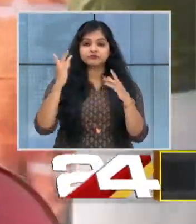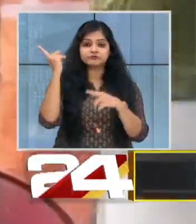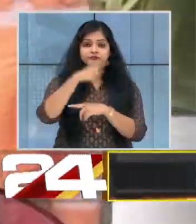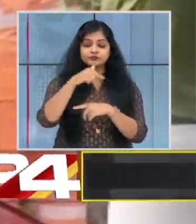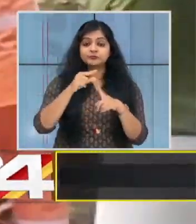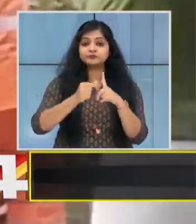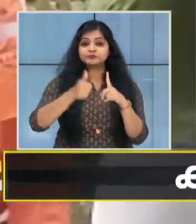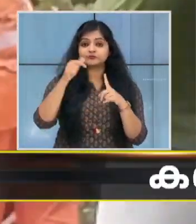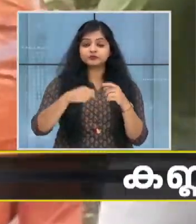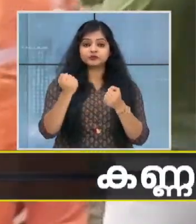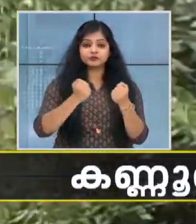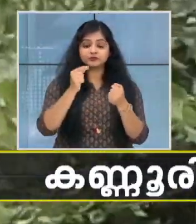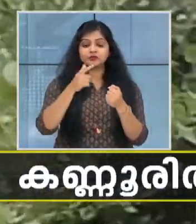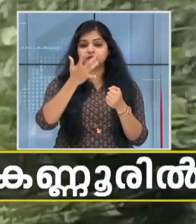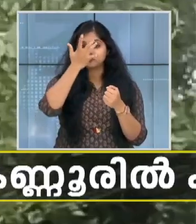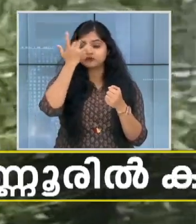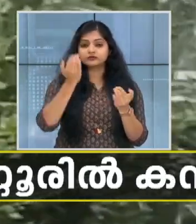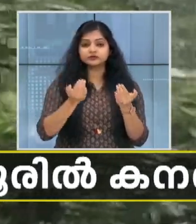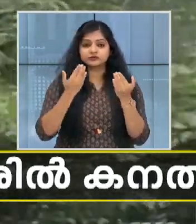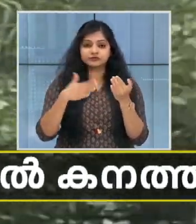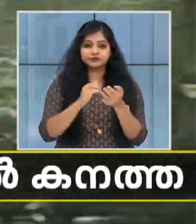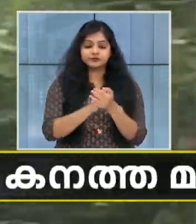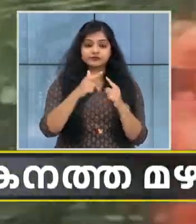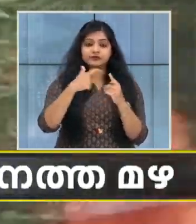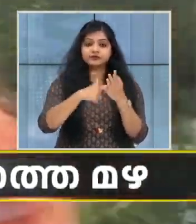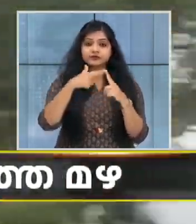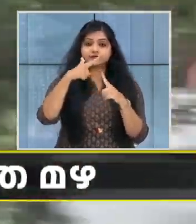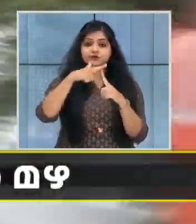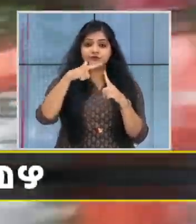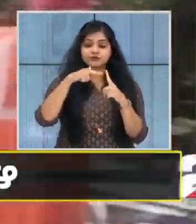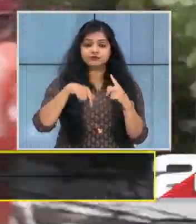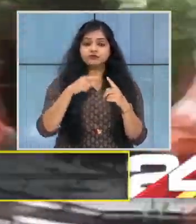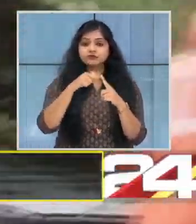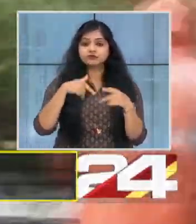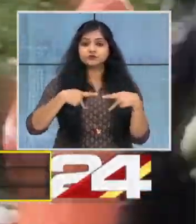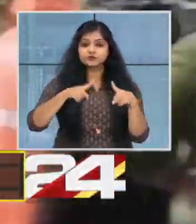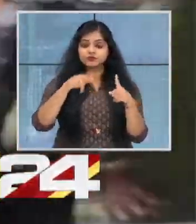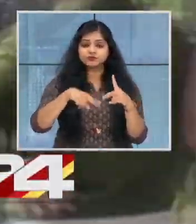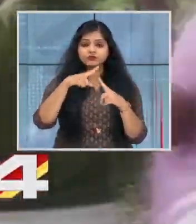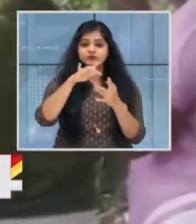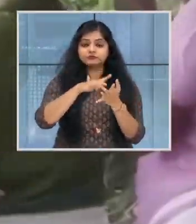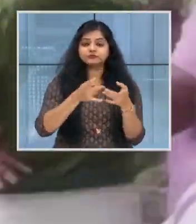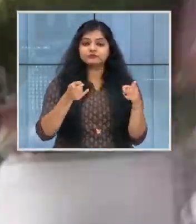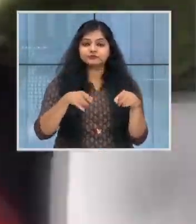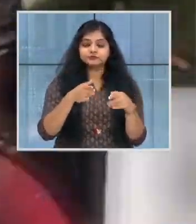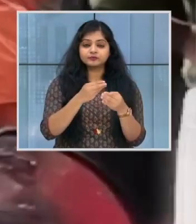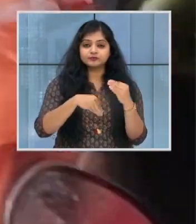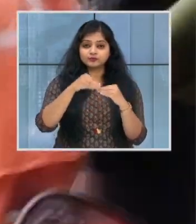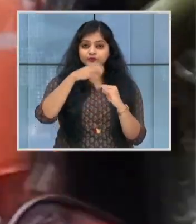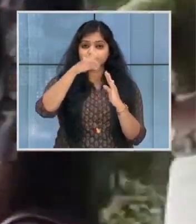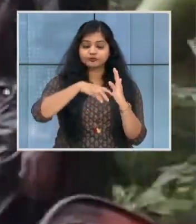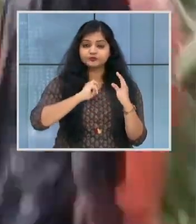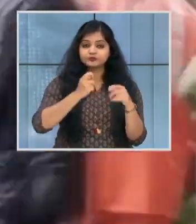ഡ്രൈവർ സന്തോഷ് എന്നിവർ തലനാരിഴയ്ക്ക് രക്ഷപ്പെടുകയായിരുന്നു. ഇരിട്ടി ഇരിക്കൂർ റോഡിൽ തന്തോടാണ് ഈ സംഭവം. സജോ ദേവസ്യ നൽകും